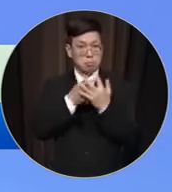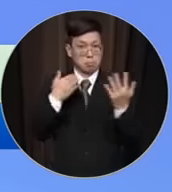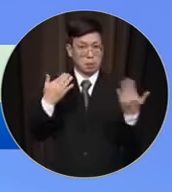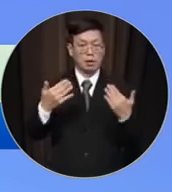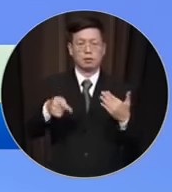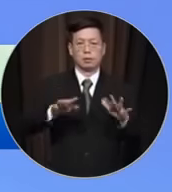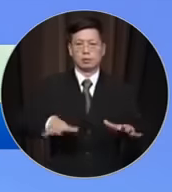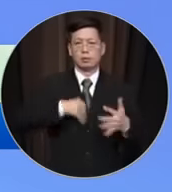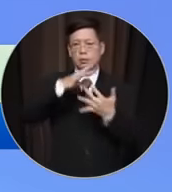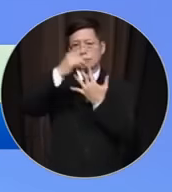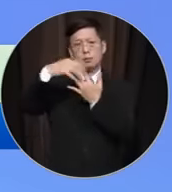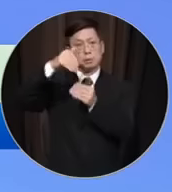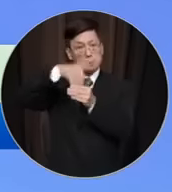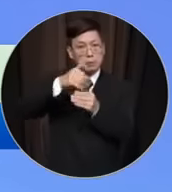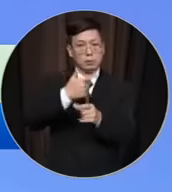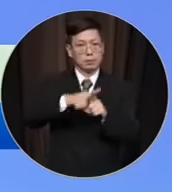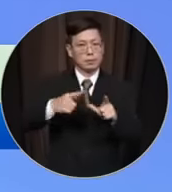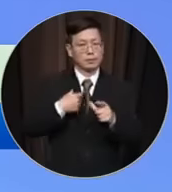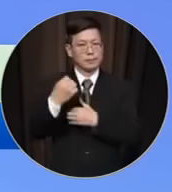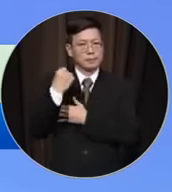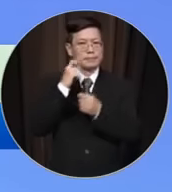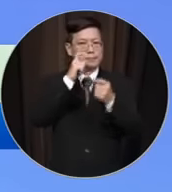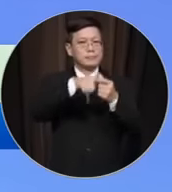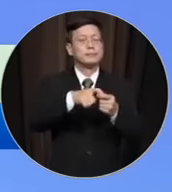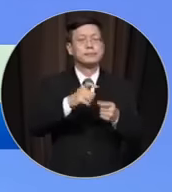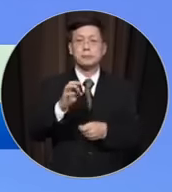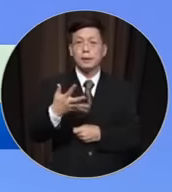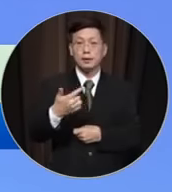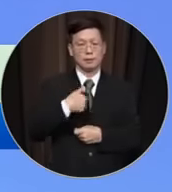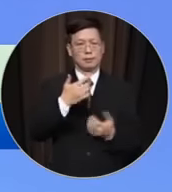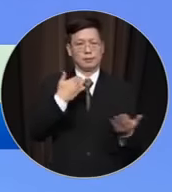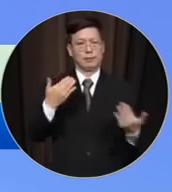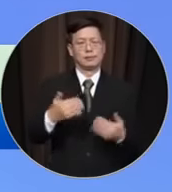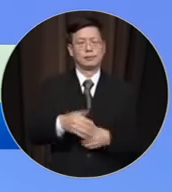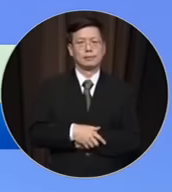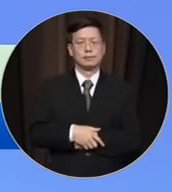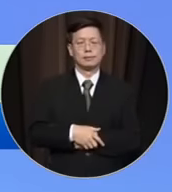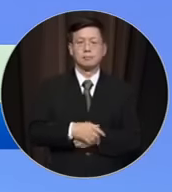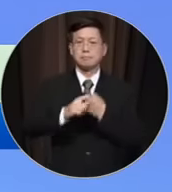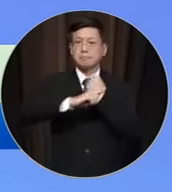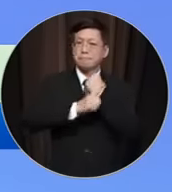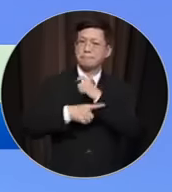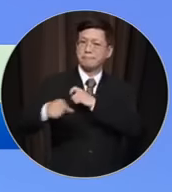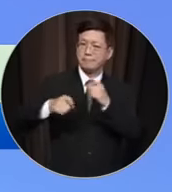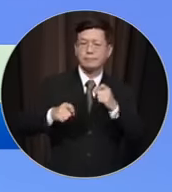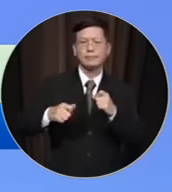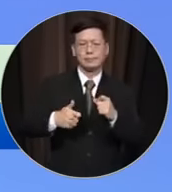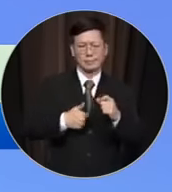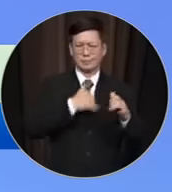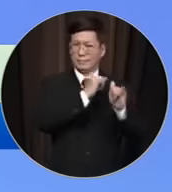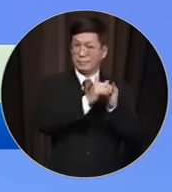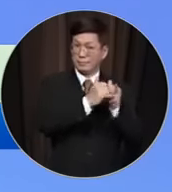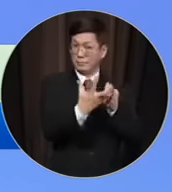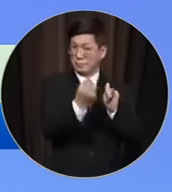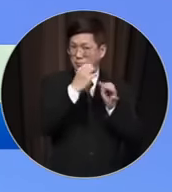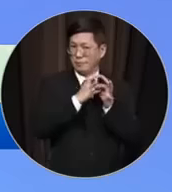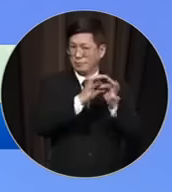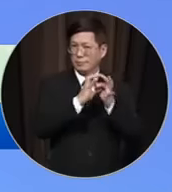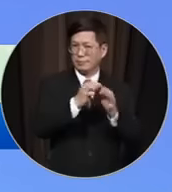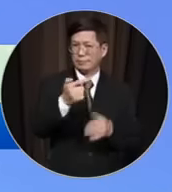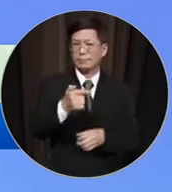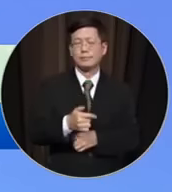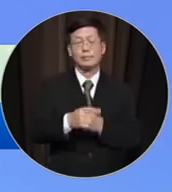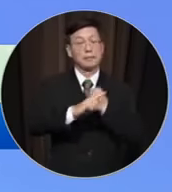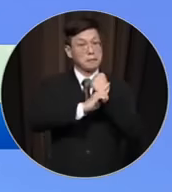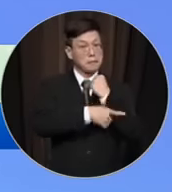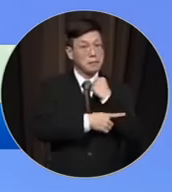是我们在这次选举当中最大努力的目标。因为我们非常清楚知道所有的法案都攸关民众的权益，